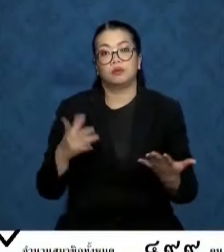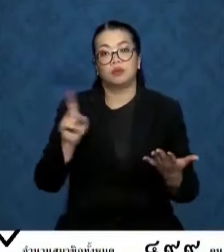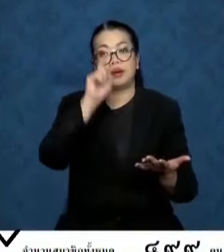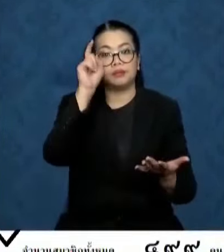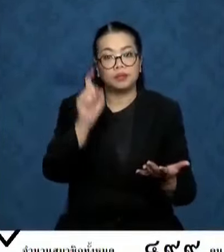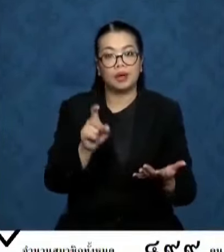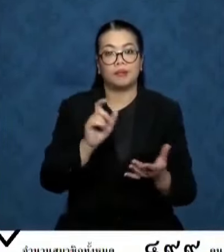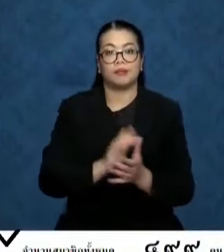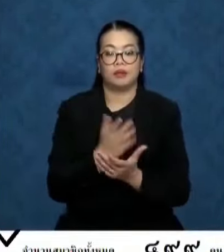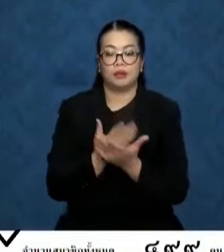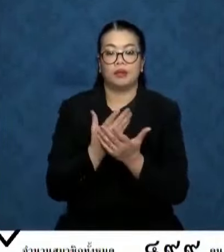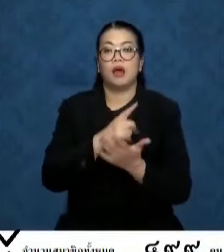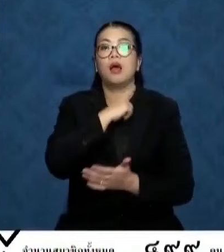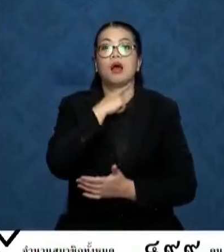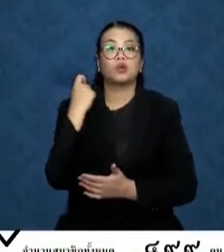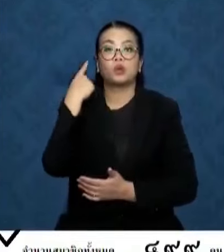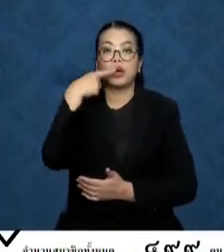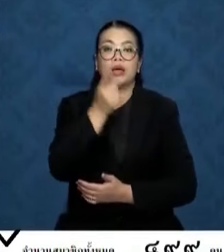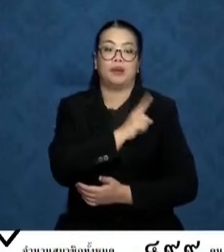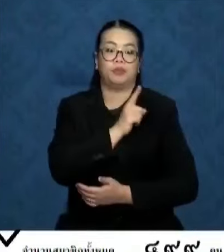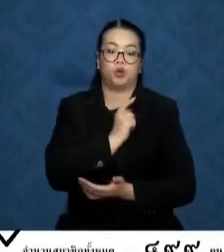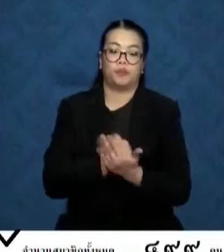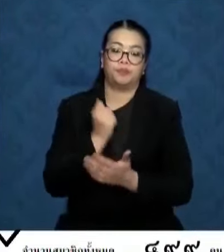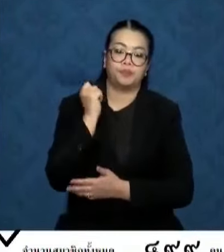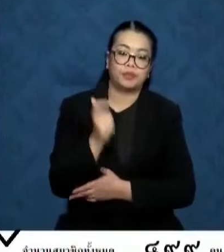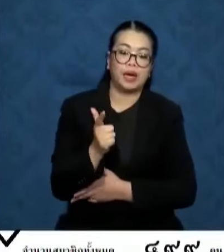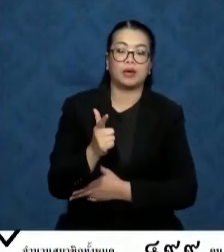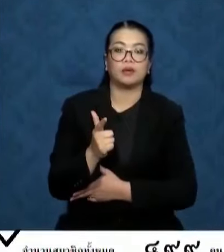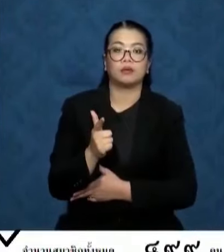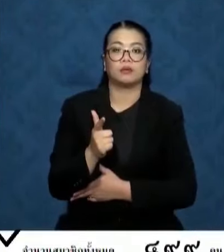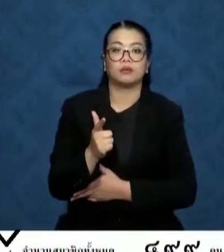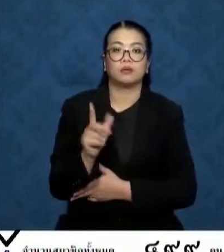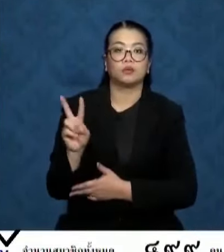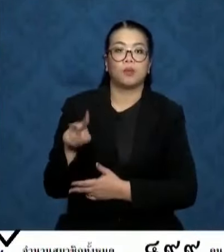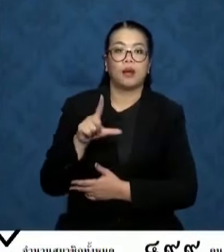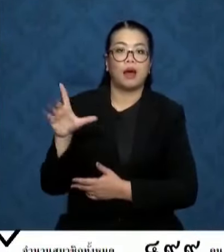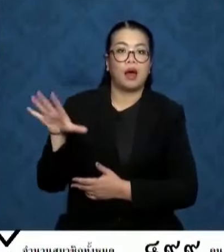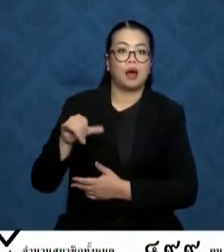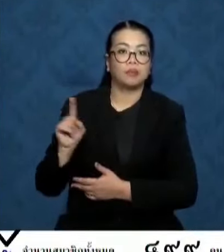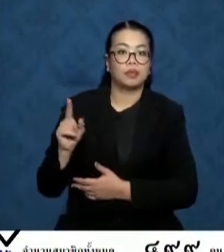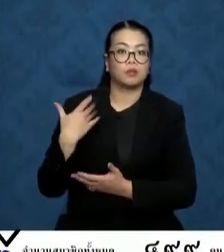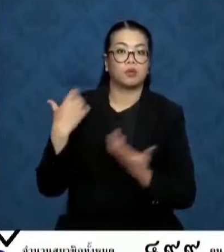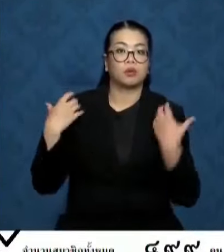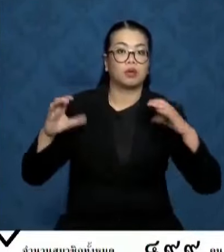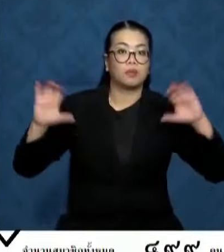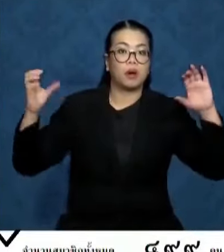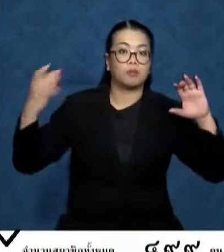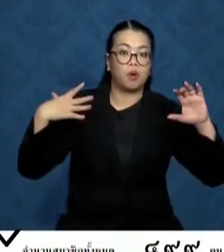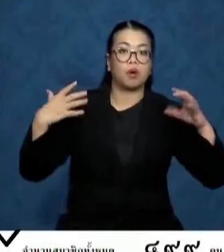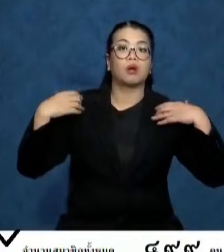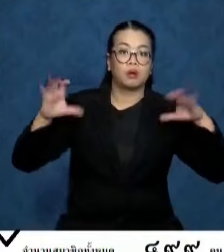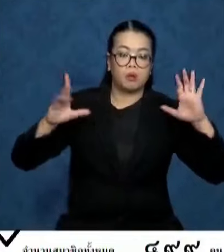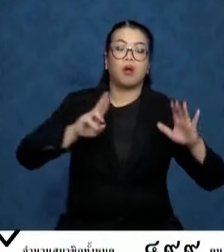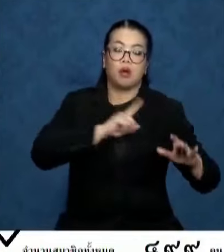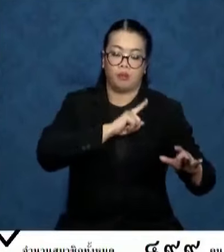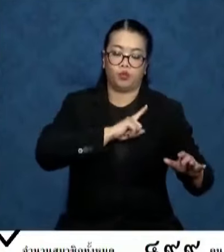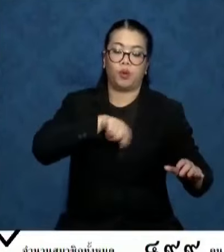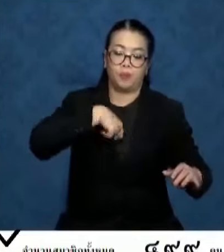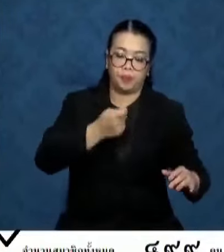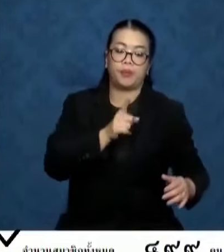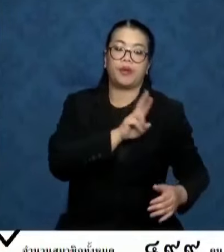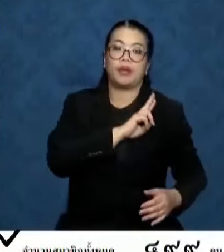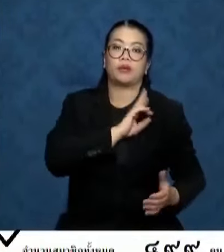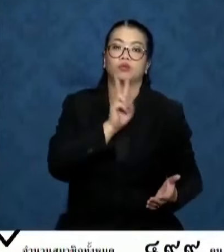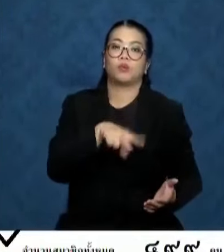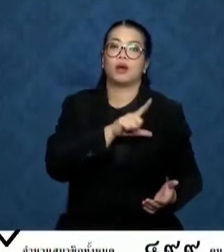เงินขาดทุนนี่ใครจ่ายครับถ้ารัฐบาลบอกว่ารัฐบาลจ่ายสุด